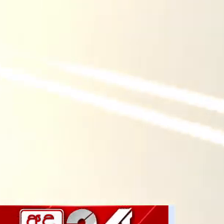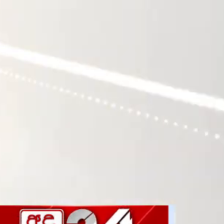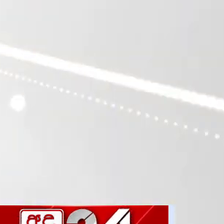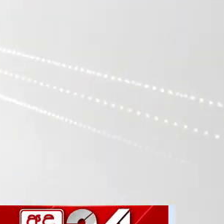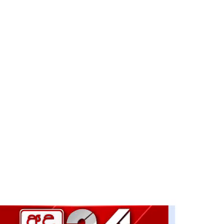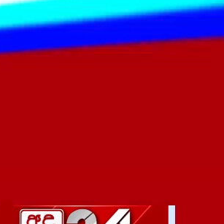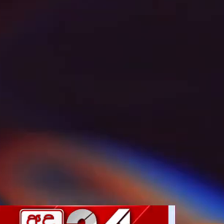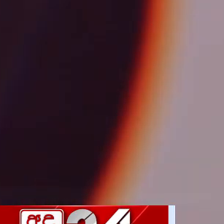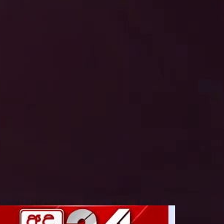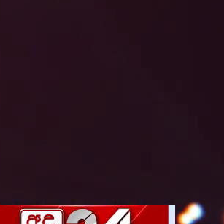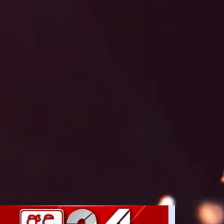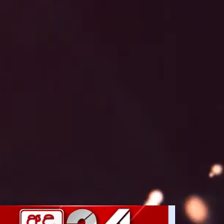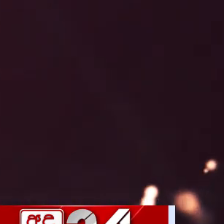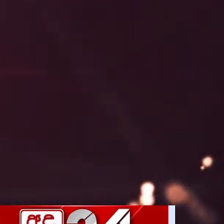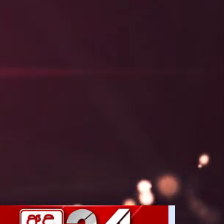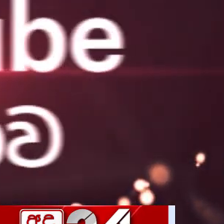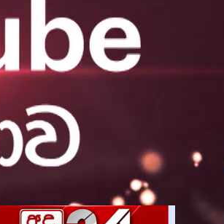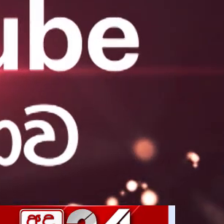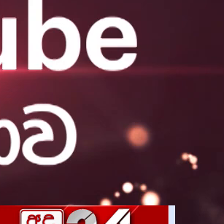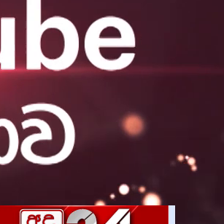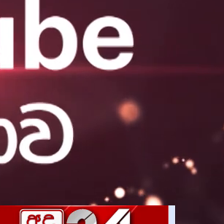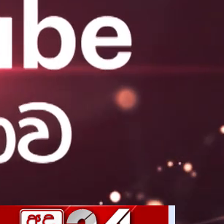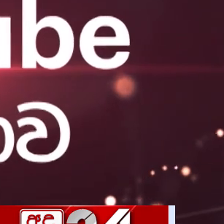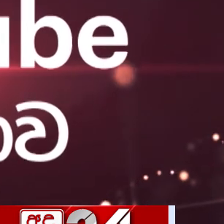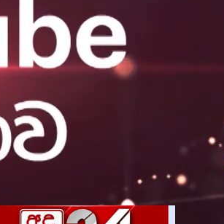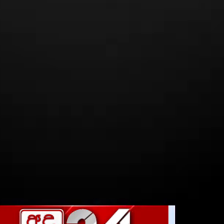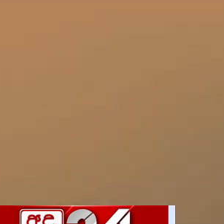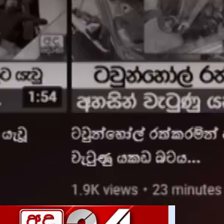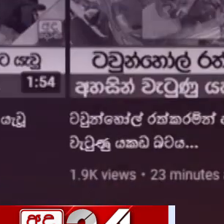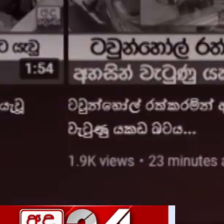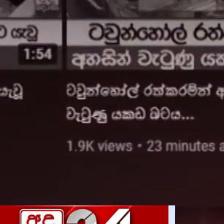සංවර්ධන ලොතරැයි අද දෙරණ YouTube